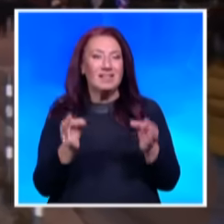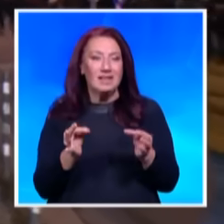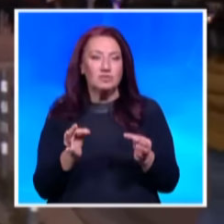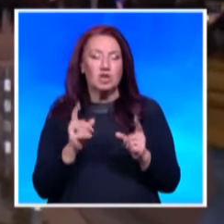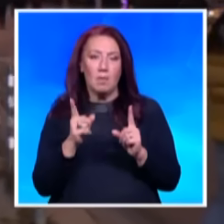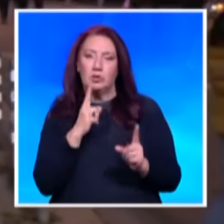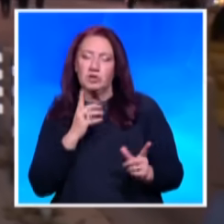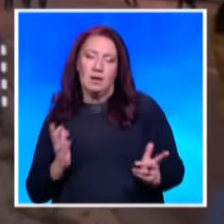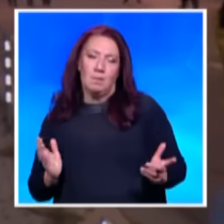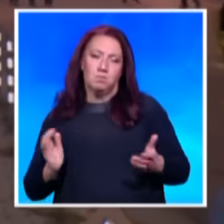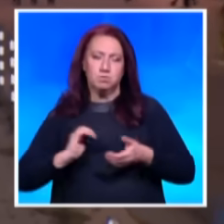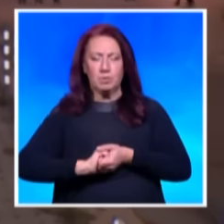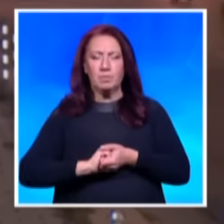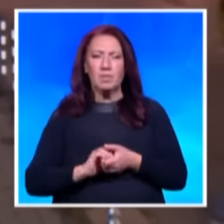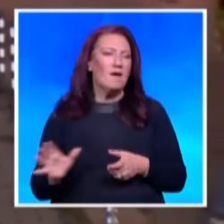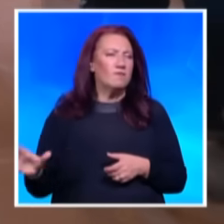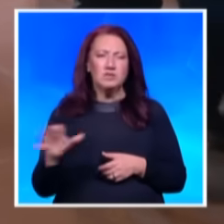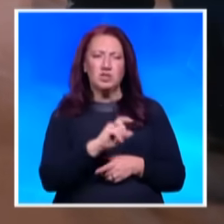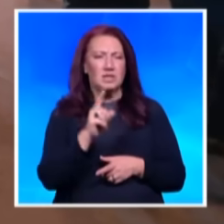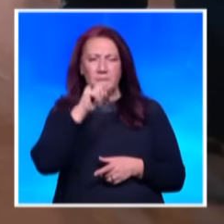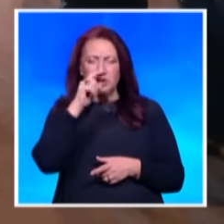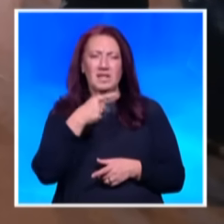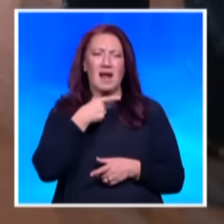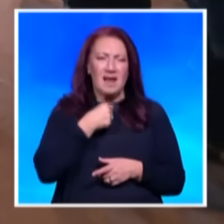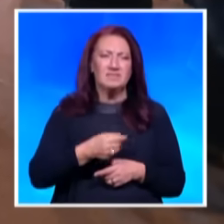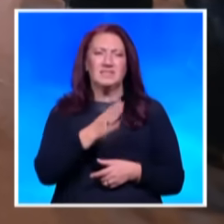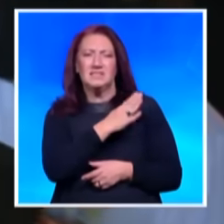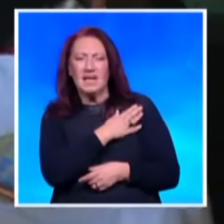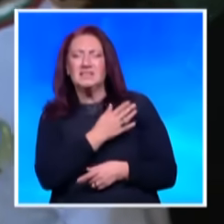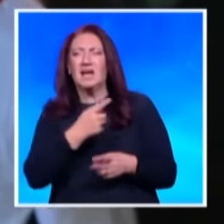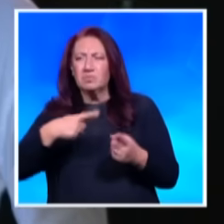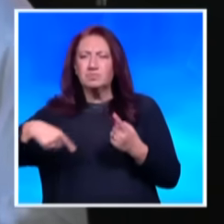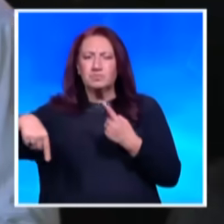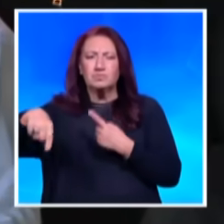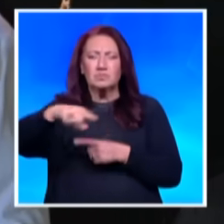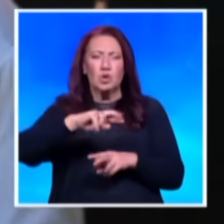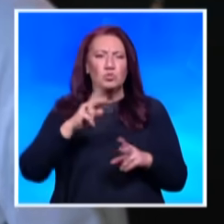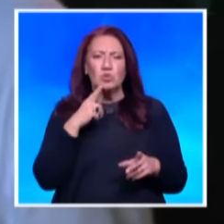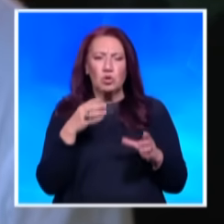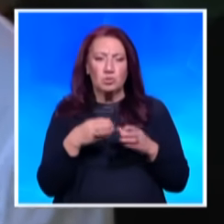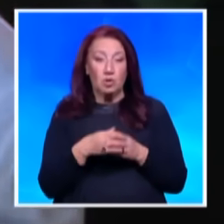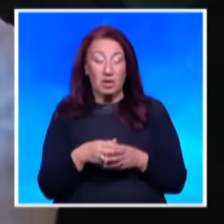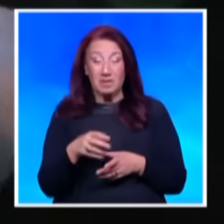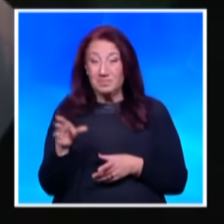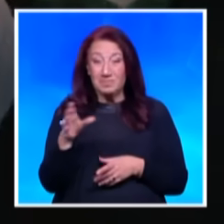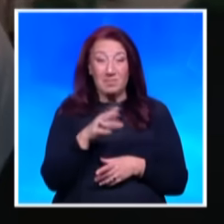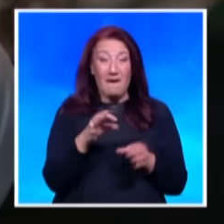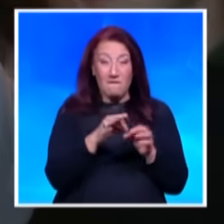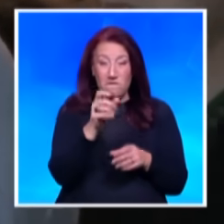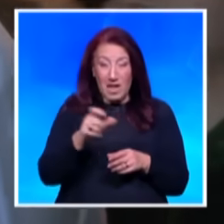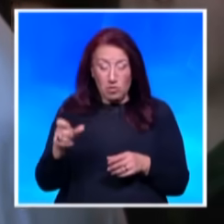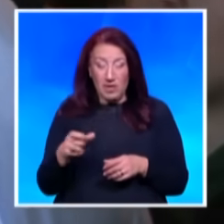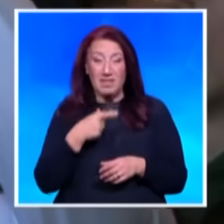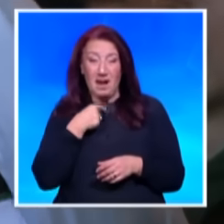всички. Независимо от противопоставянето вътре. Рамо до рамо, фенове на Левски и ЦСКА искат незабавната оставка на изпълкома на